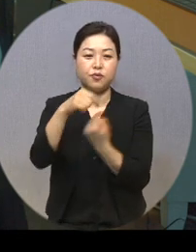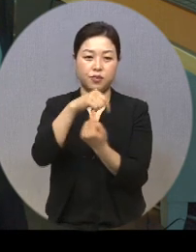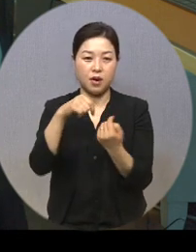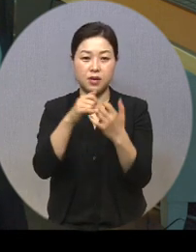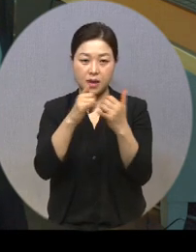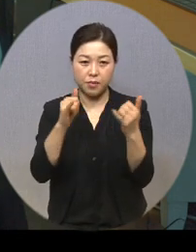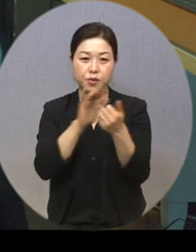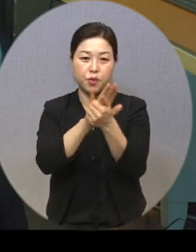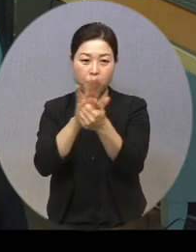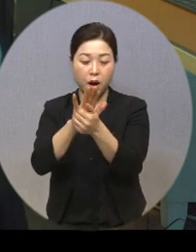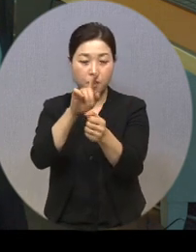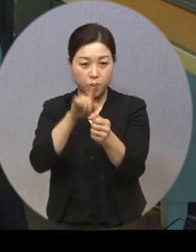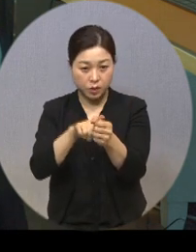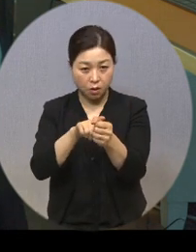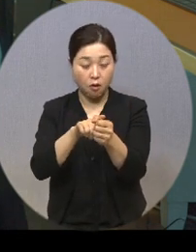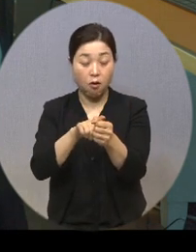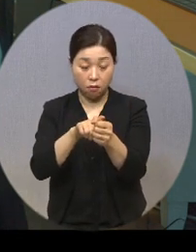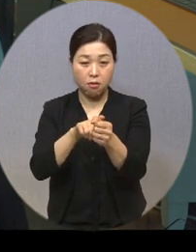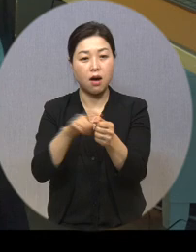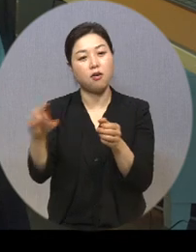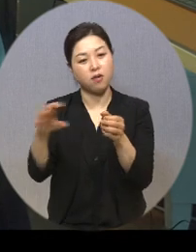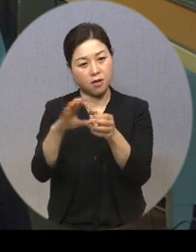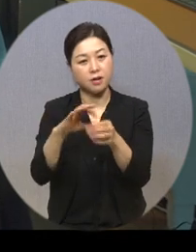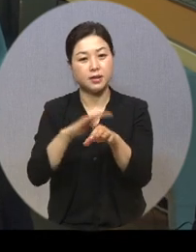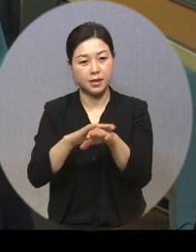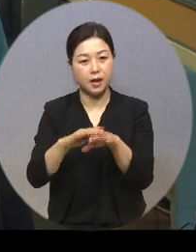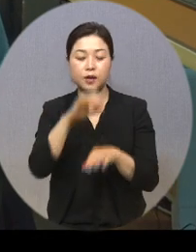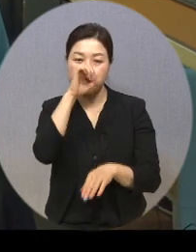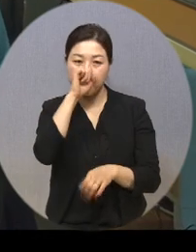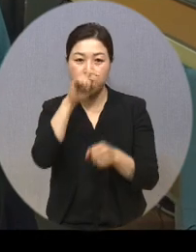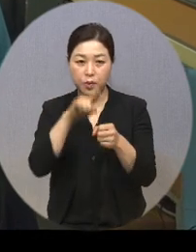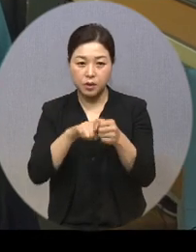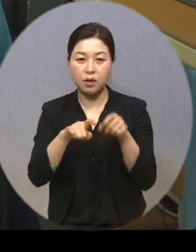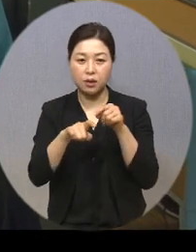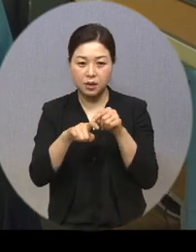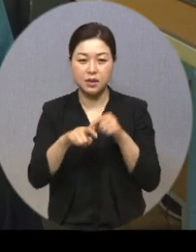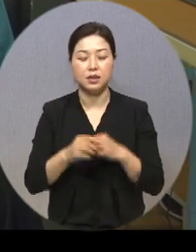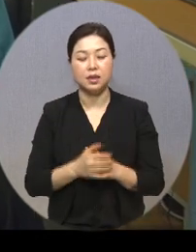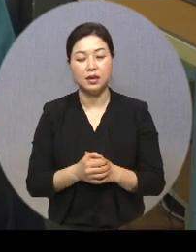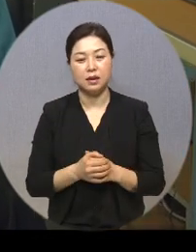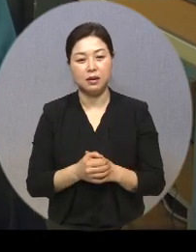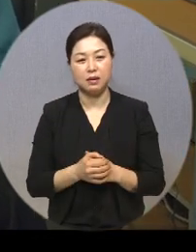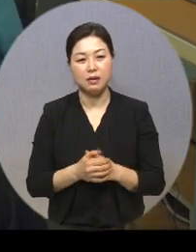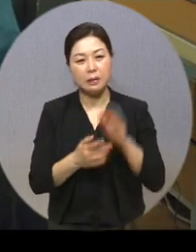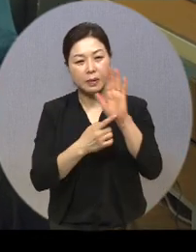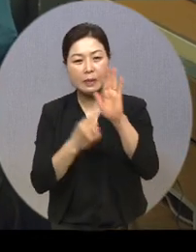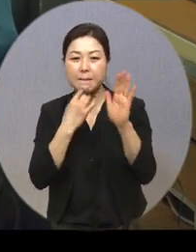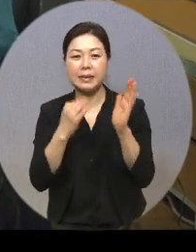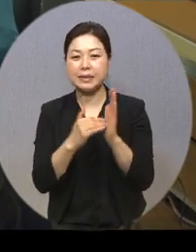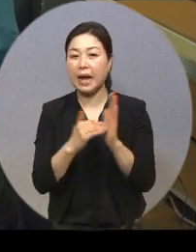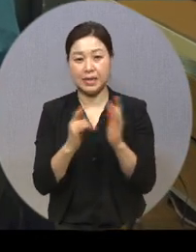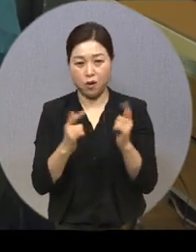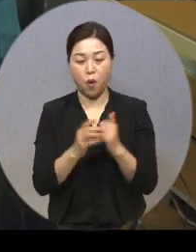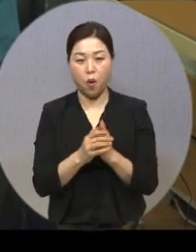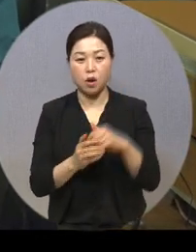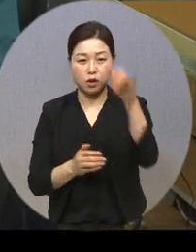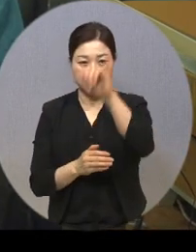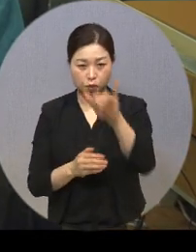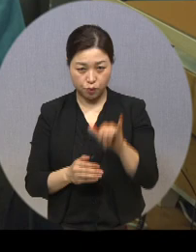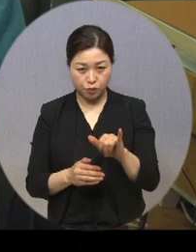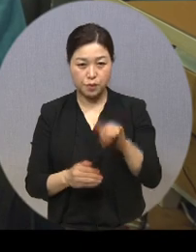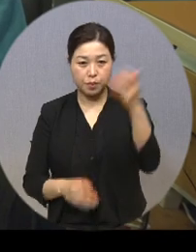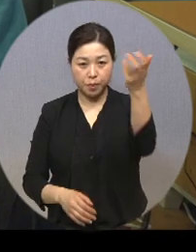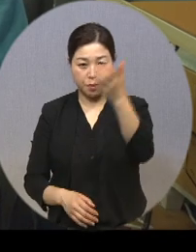어떤 취지랑 좀 연결이 좀 닿아져가지고 그 어떤 좋은 취지를 그냥 연결시키는 것보다는 전국의 국토대장정이라는 어떤